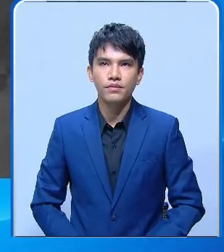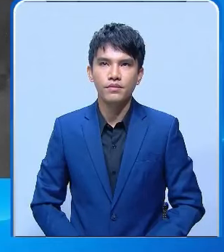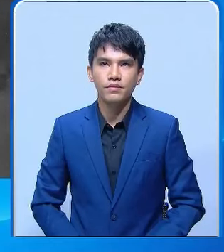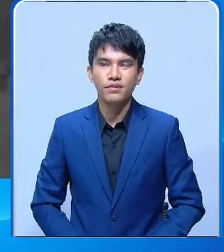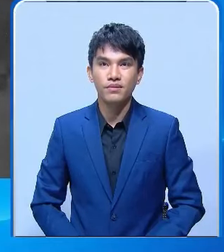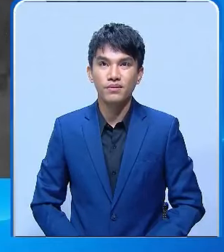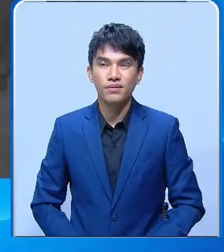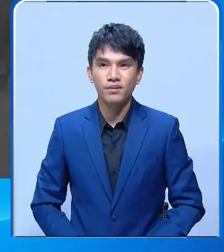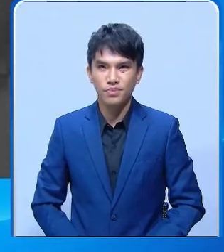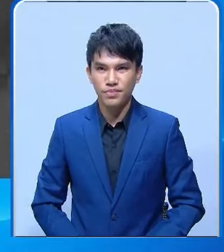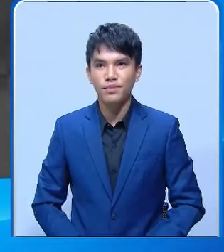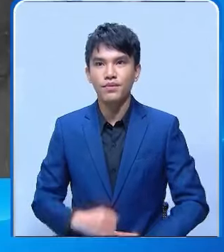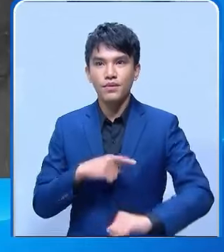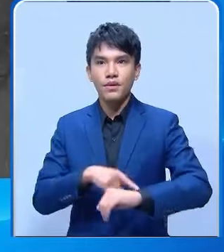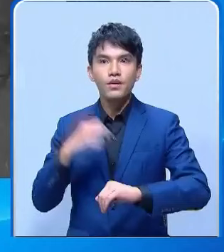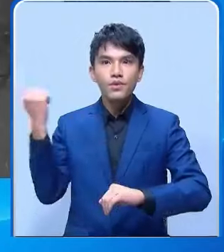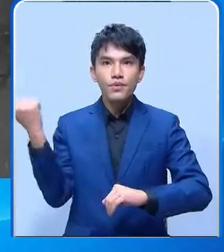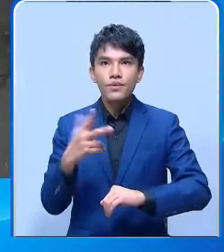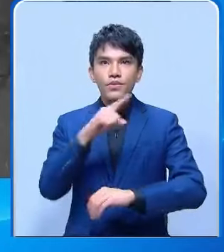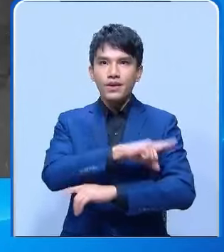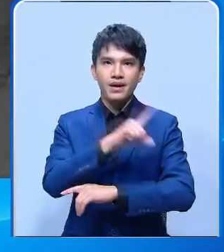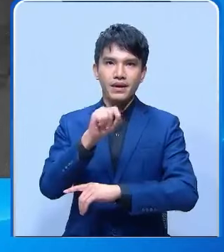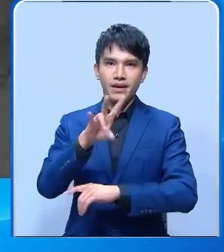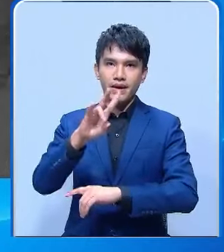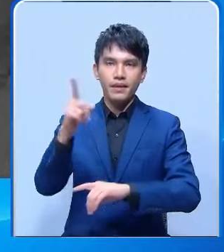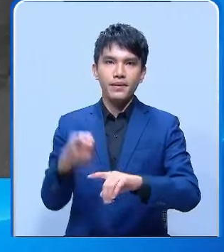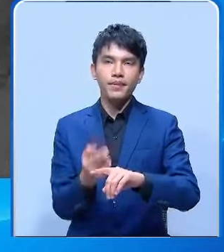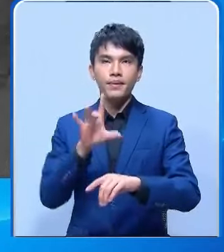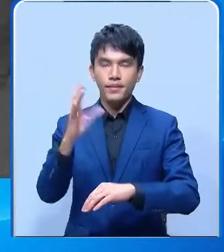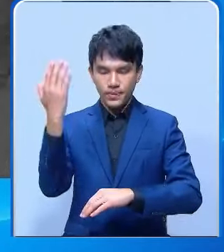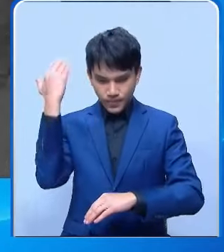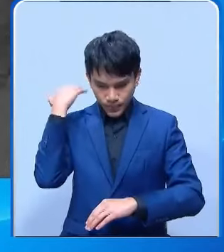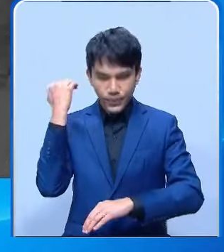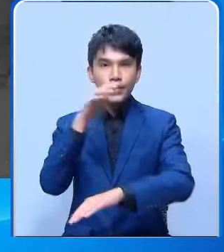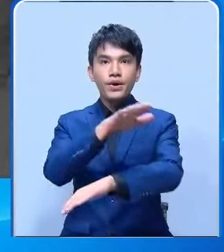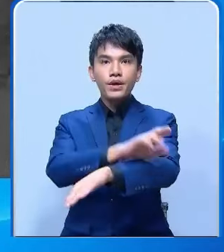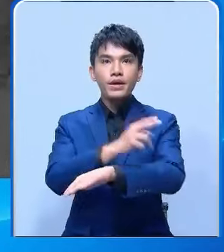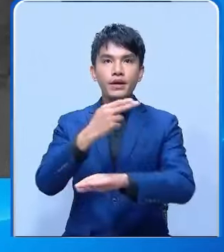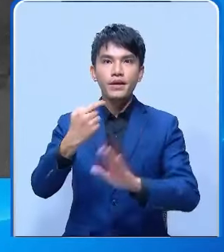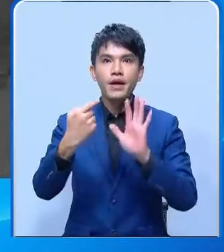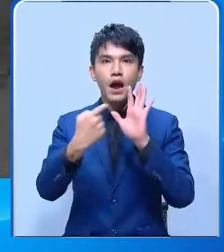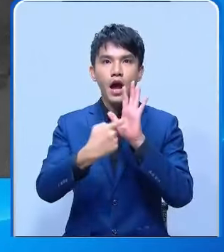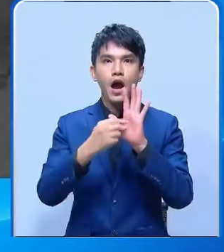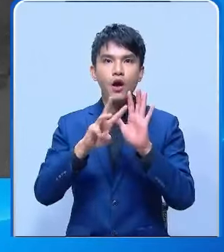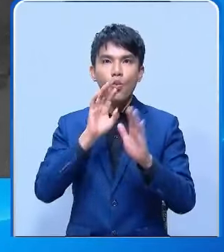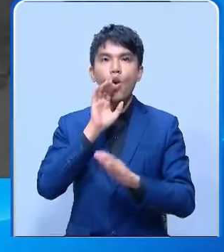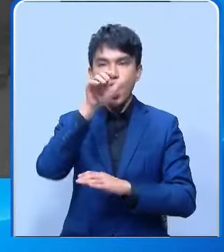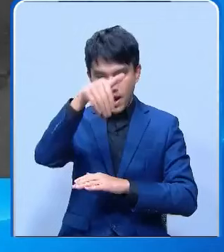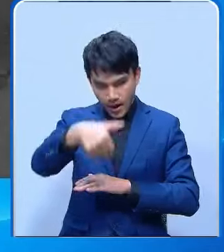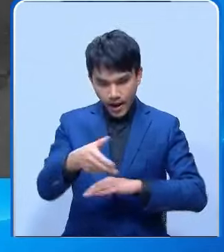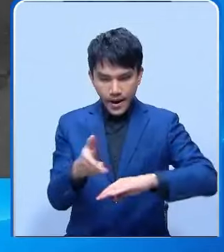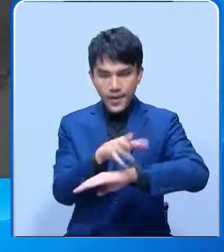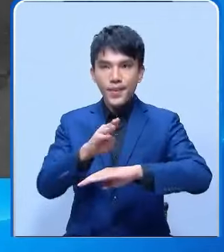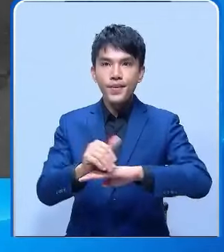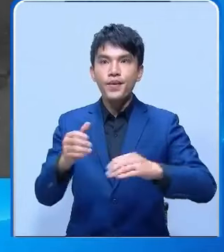เหตุการณ์ประมาณสักตี3ของ27สิงหาคมแยกทุ่งหัวช้างอำเภอแม่ริมจังหวัดเชียงใหม่ค่ะกล้องก็จับภาพช่วงที่ก